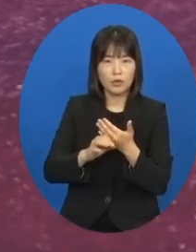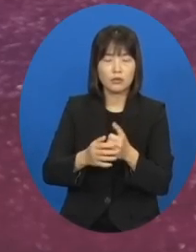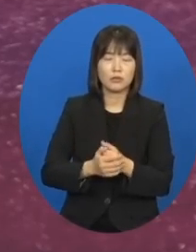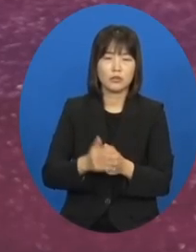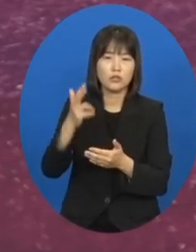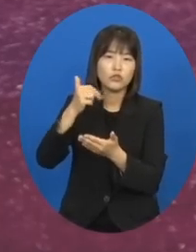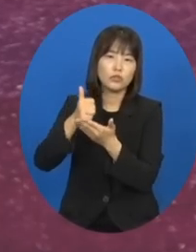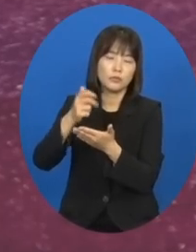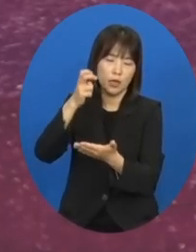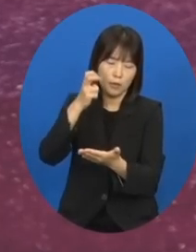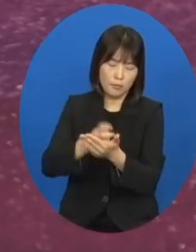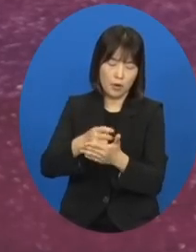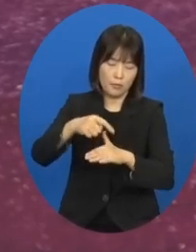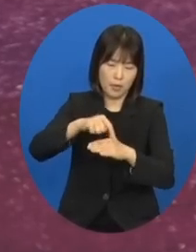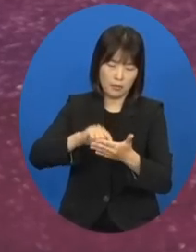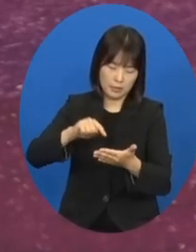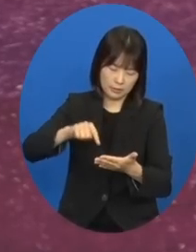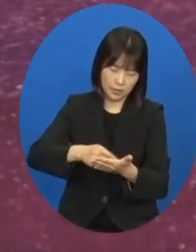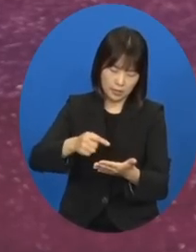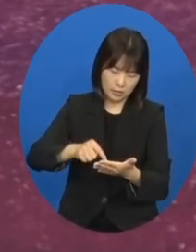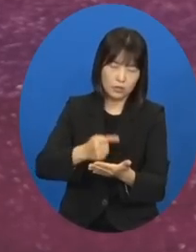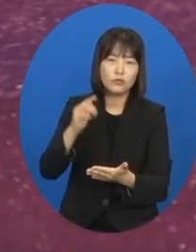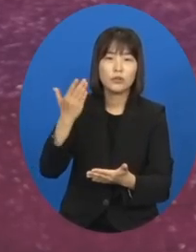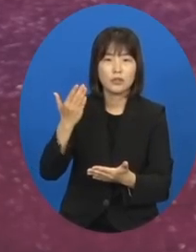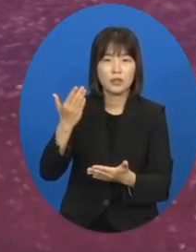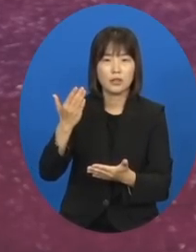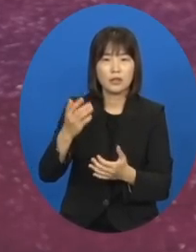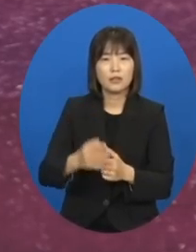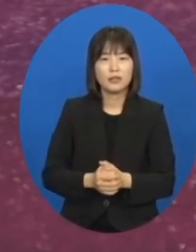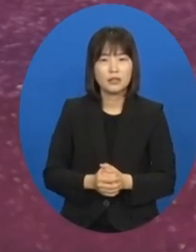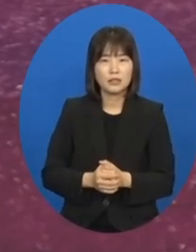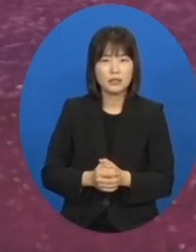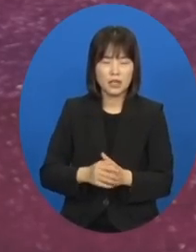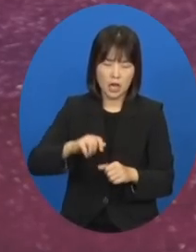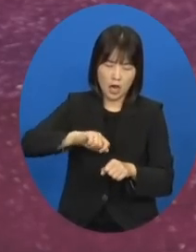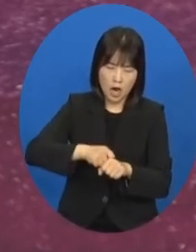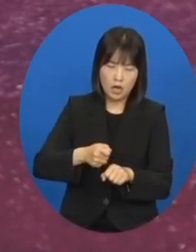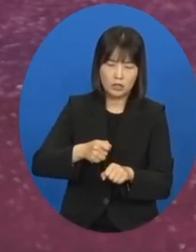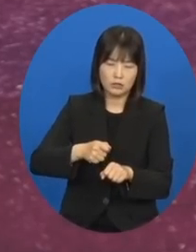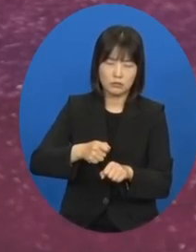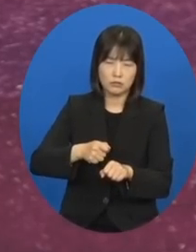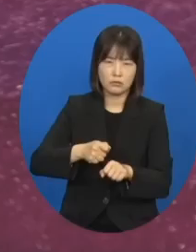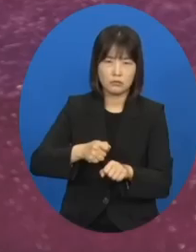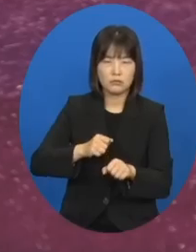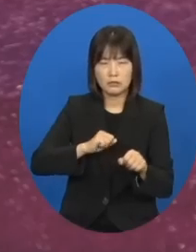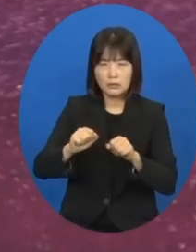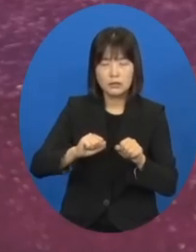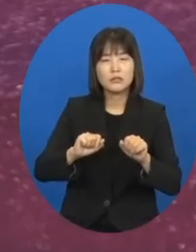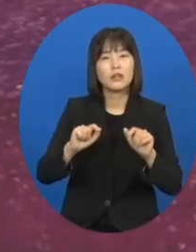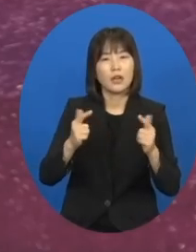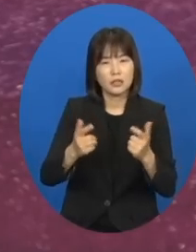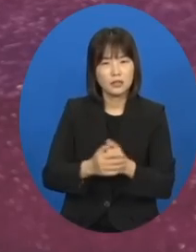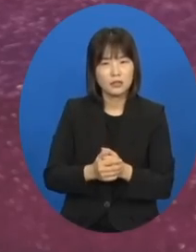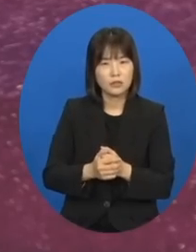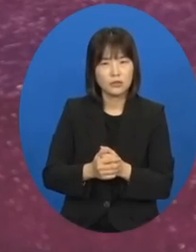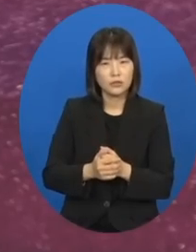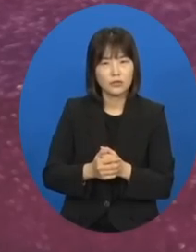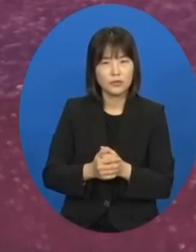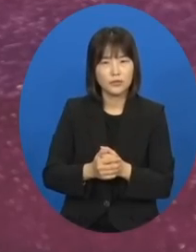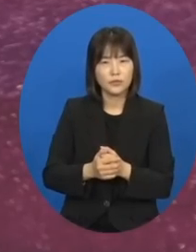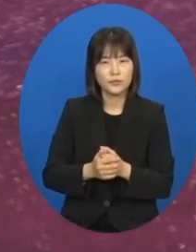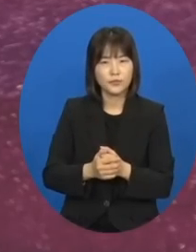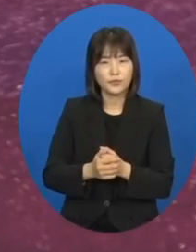우리 마음 가운데 새겨지게 되는 것입니다 이것은 이제는 억지로 힘들게 하는 것이 아니라 억지로지는 것이